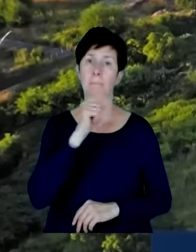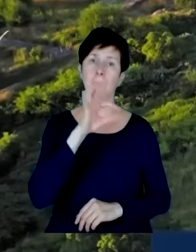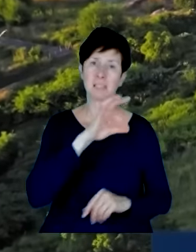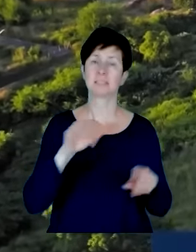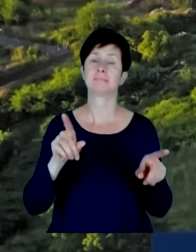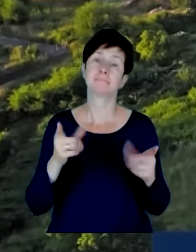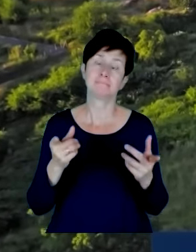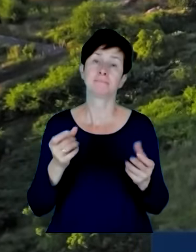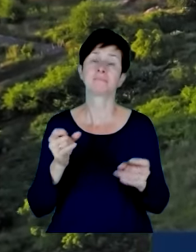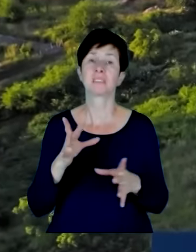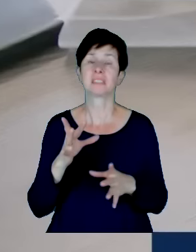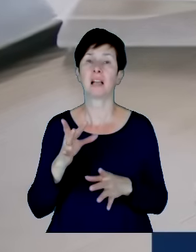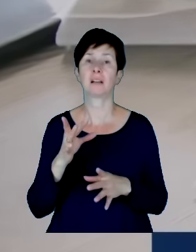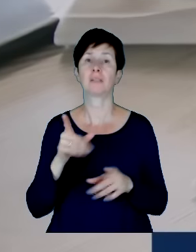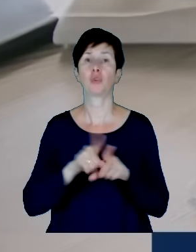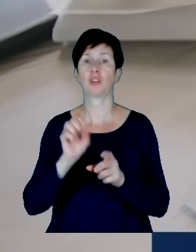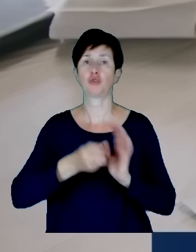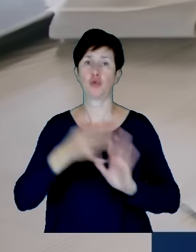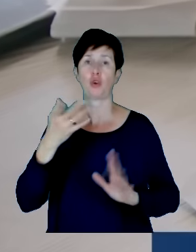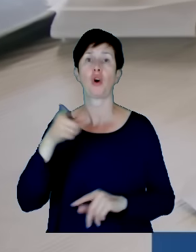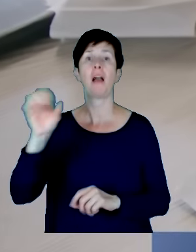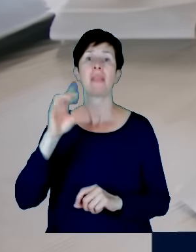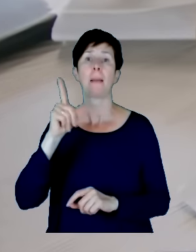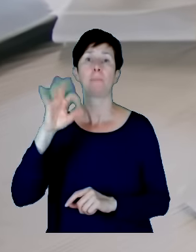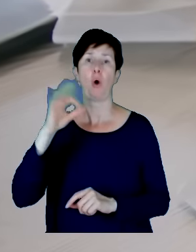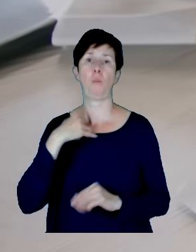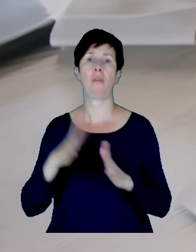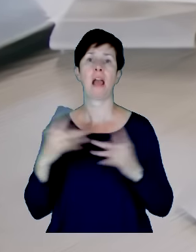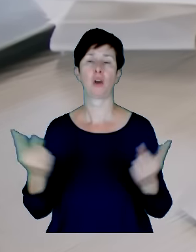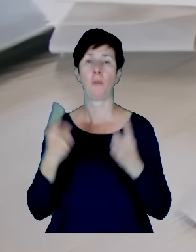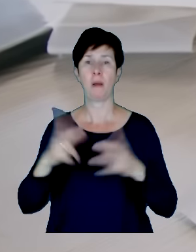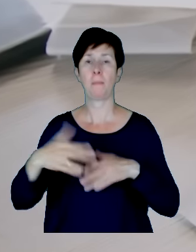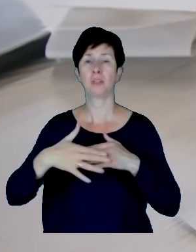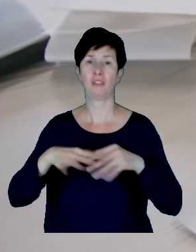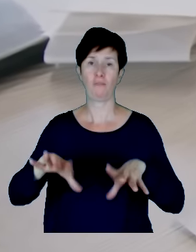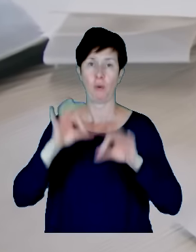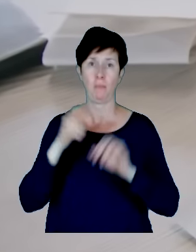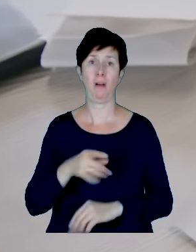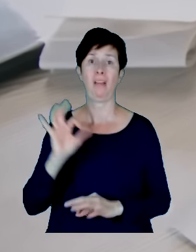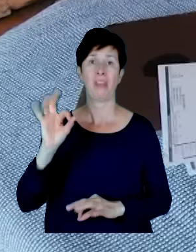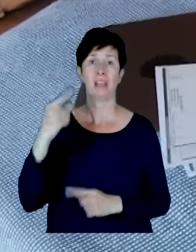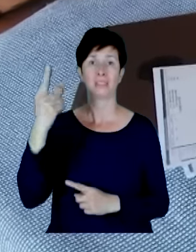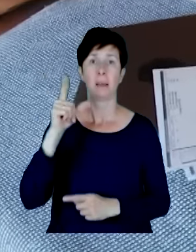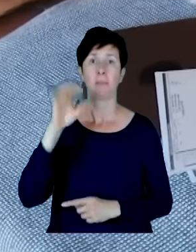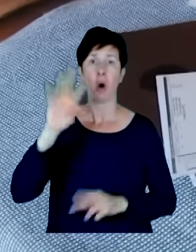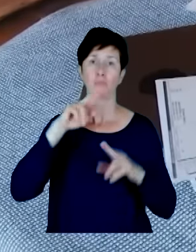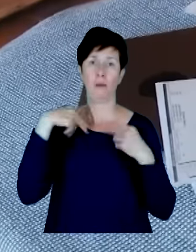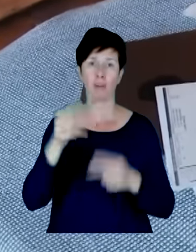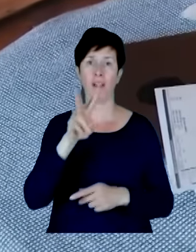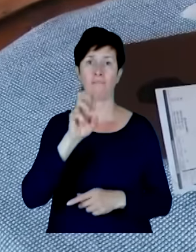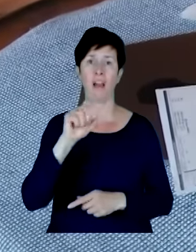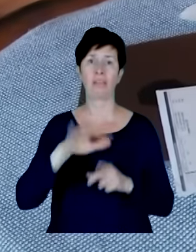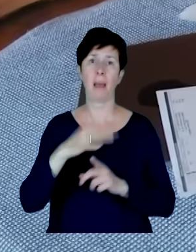przystępował z takim hasłem do wyborów parlamentarnych tymczasem rząd koalicji 13 grudnia przywrócił w kwietniu 5pr stawkę VAT na żywność to już